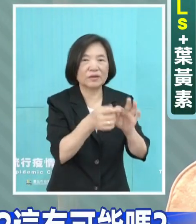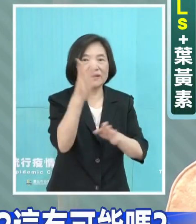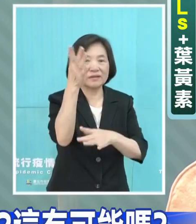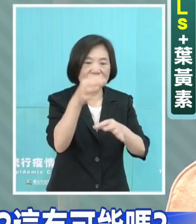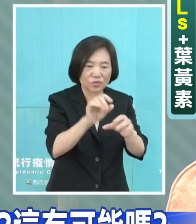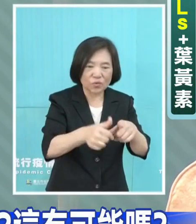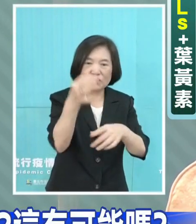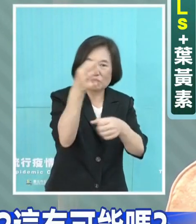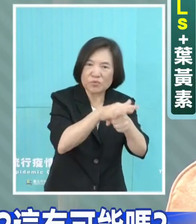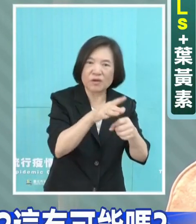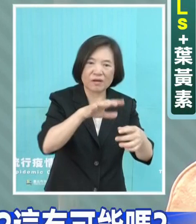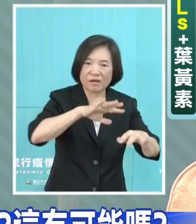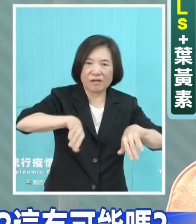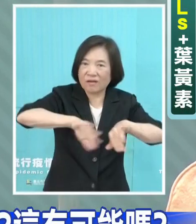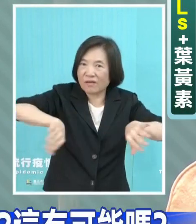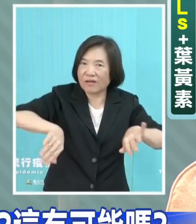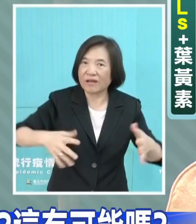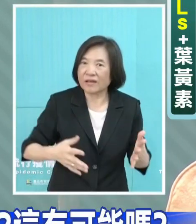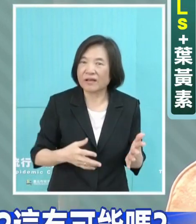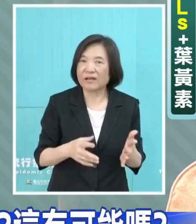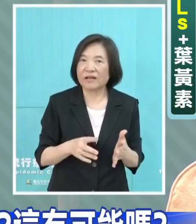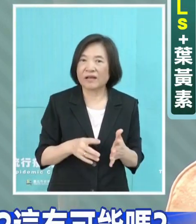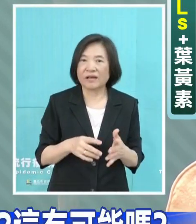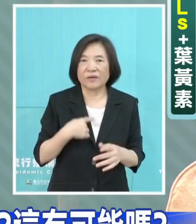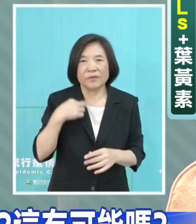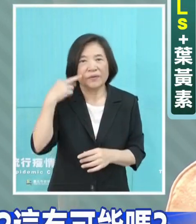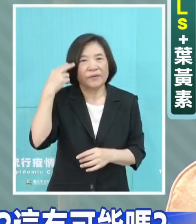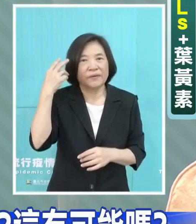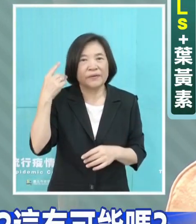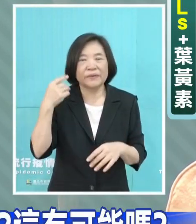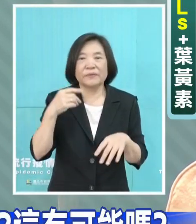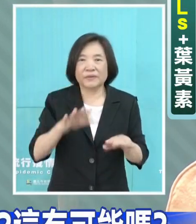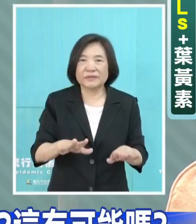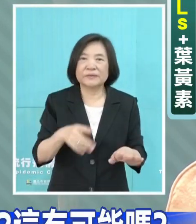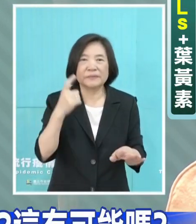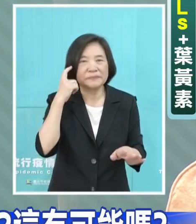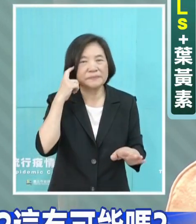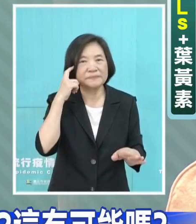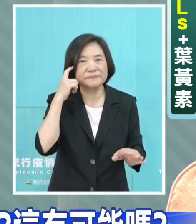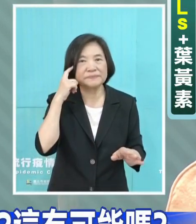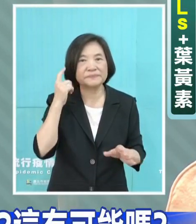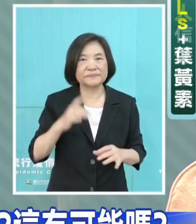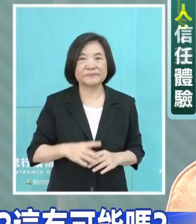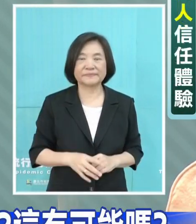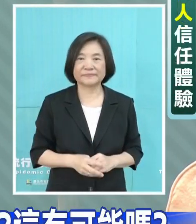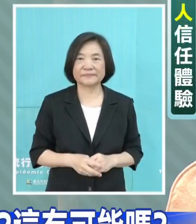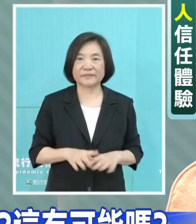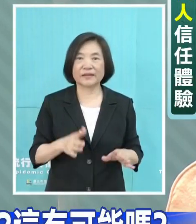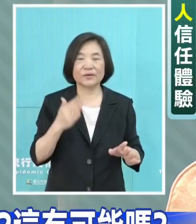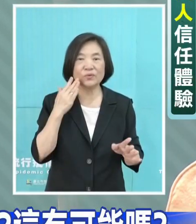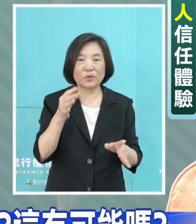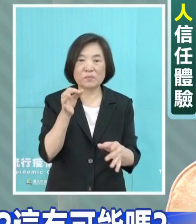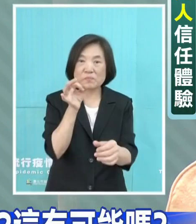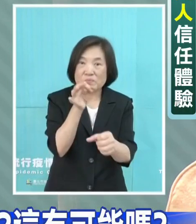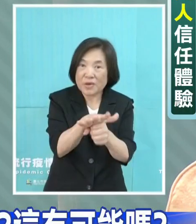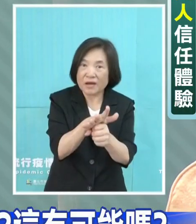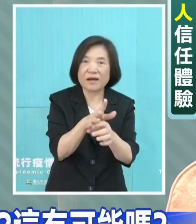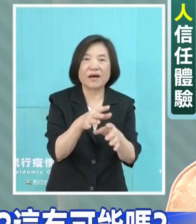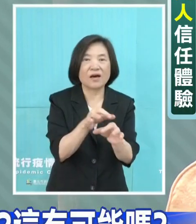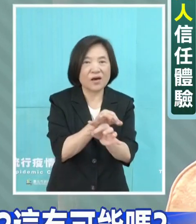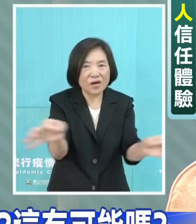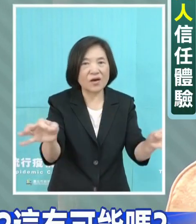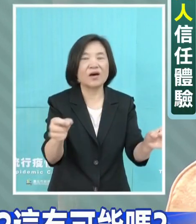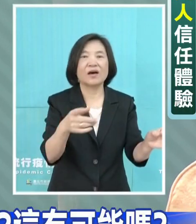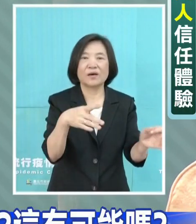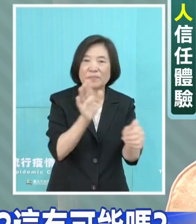的那些都没有讲，所以我倒觉得结论是这样的啊。纾困当然是要纾困的